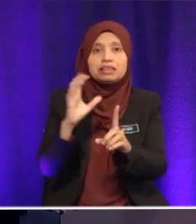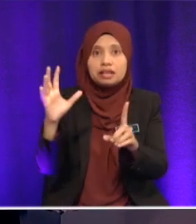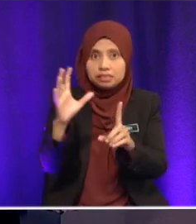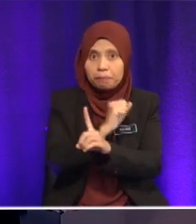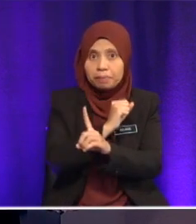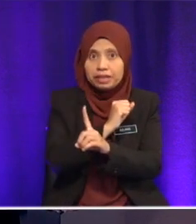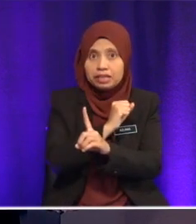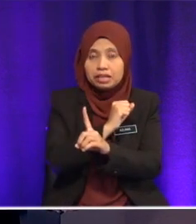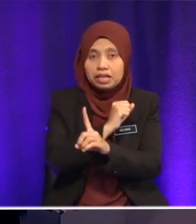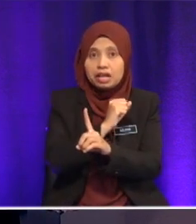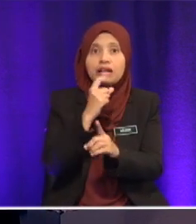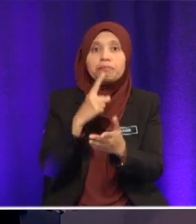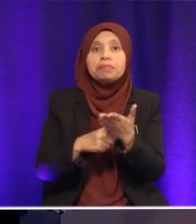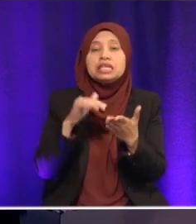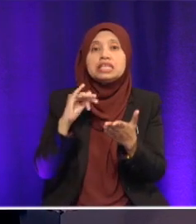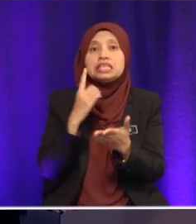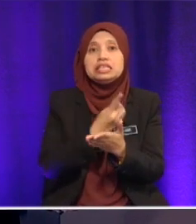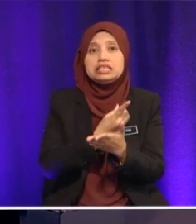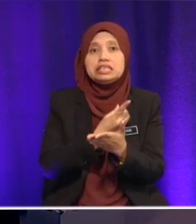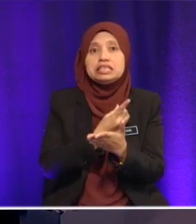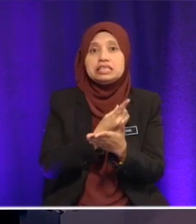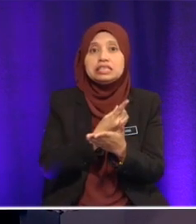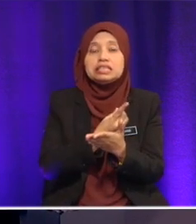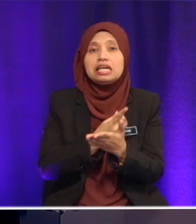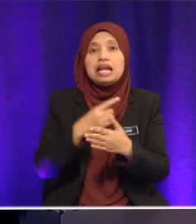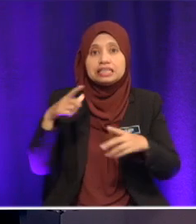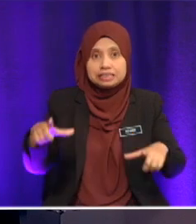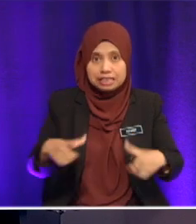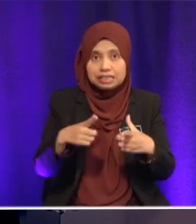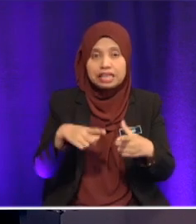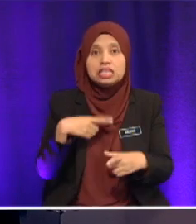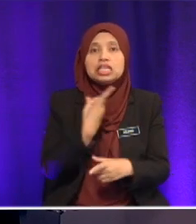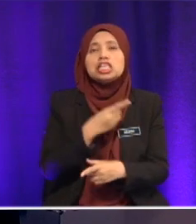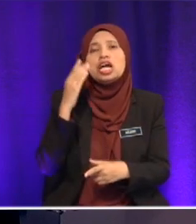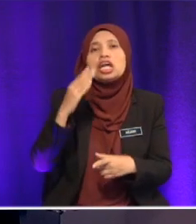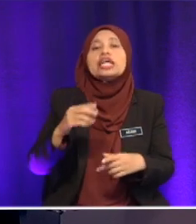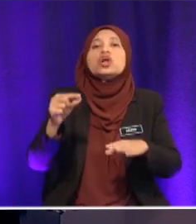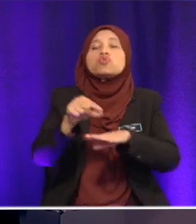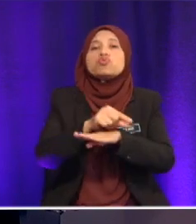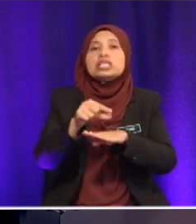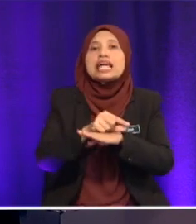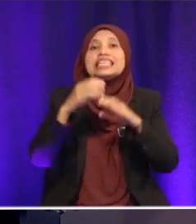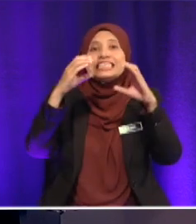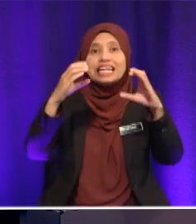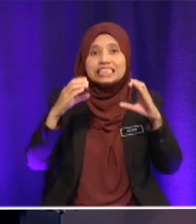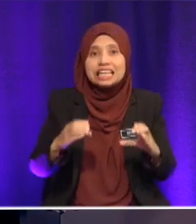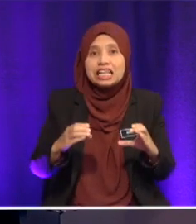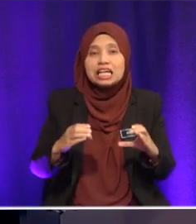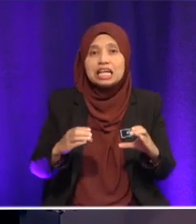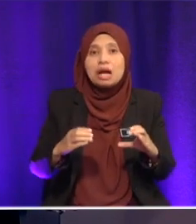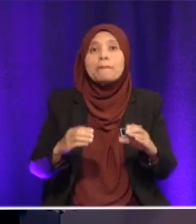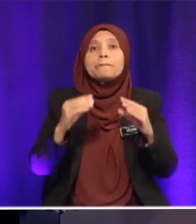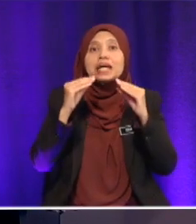pembelajaran tersebut kita akan melaksanakan intervensi dan menggunakan kaidah-kaidah pengajaran yang tertentu untuk memastikan